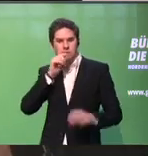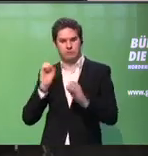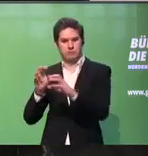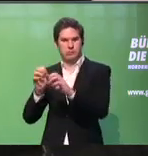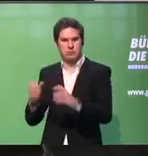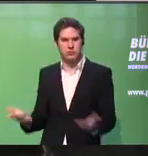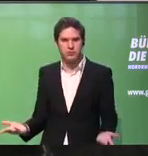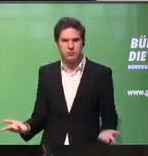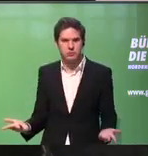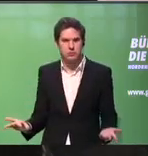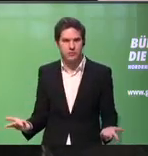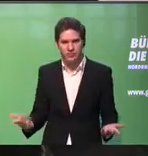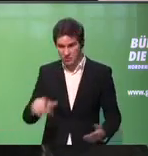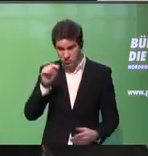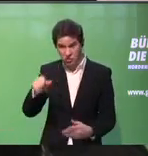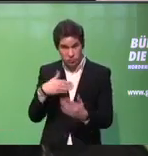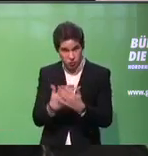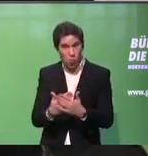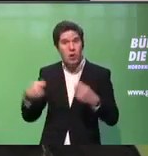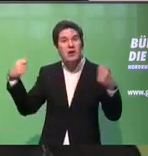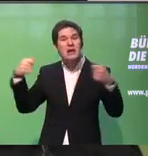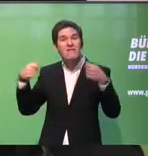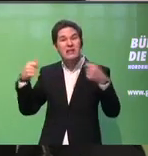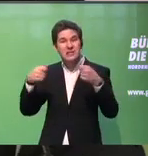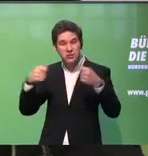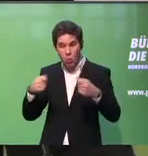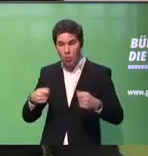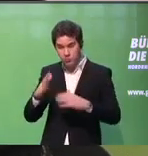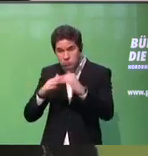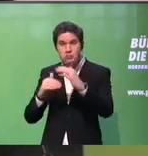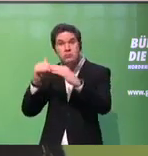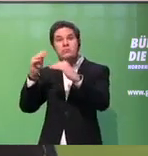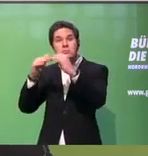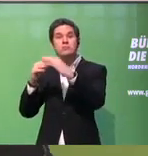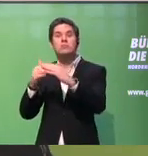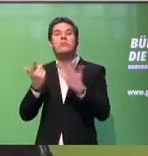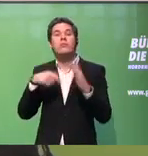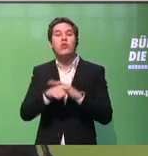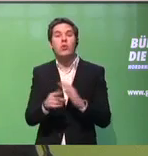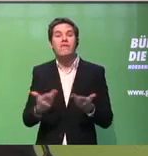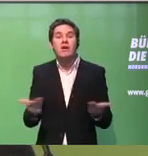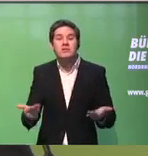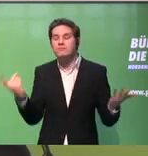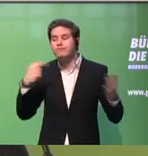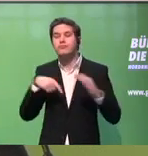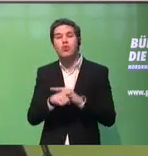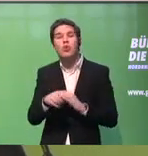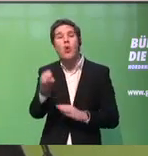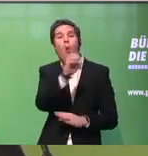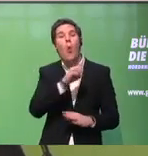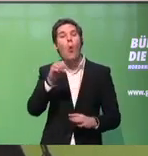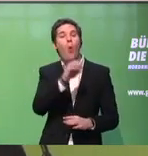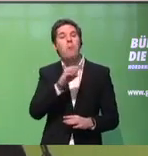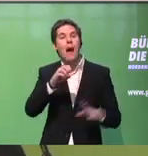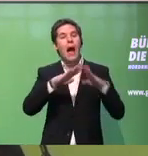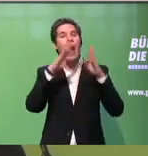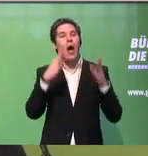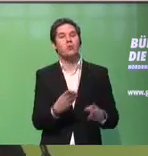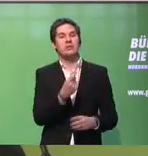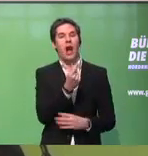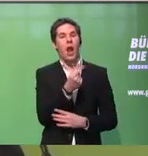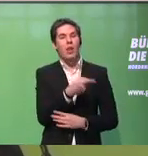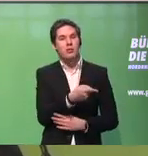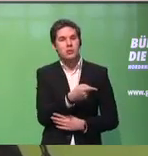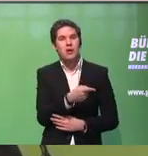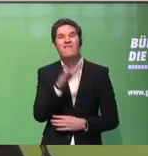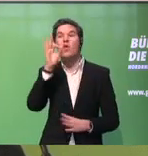von Investitionen ist natürlich nur möglich, weil wir einen großen Teil des europäischen Haushalts nicht in die